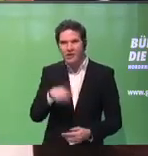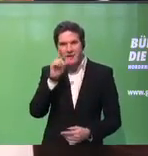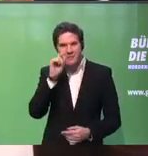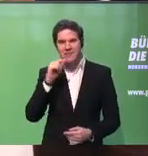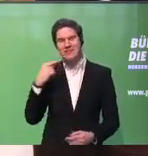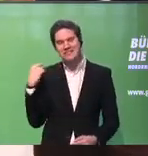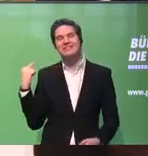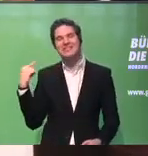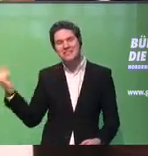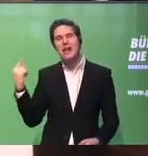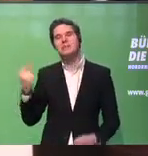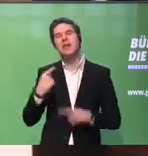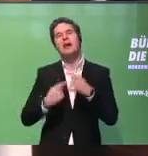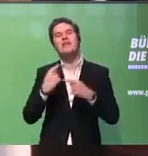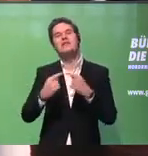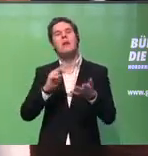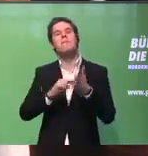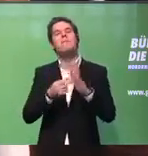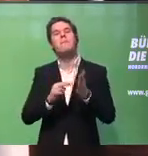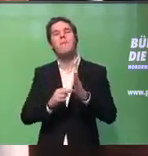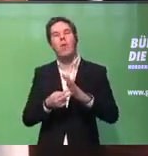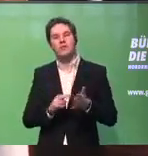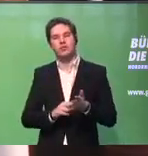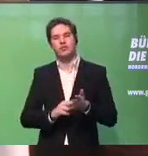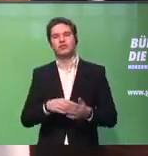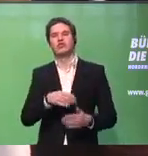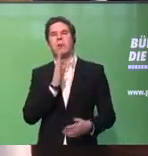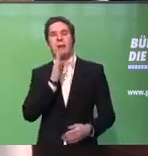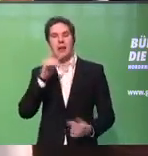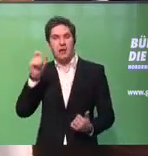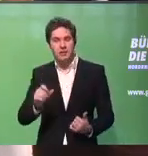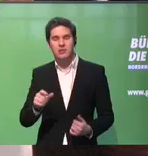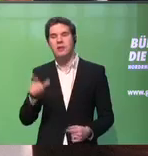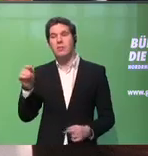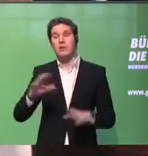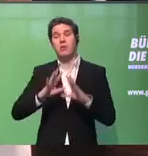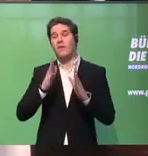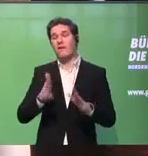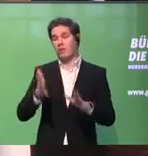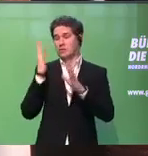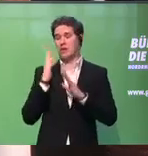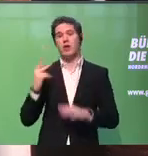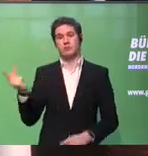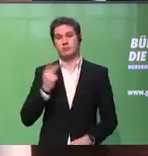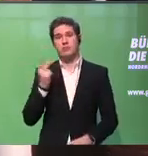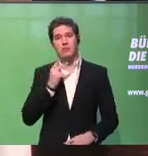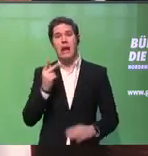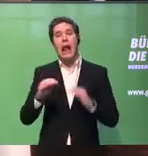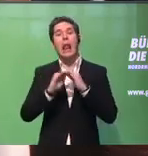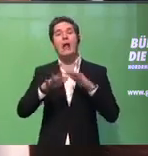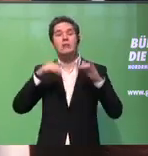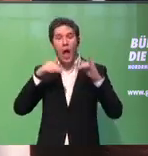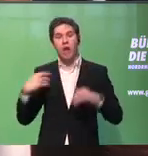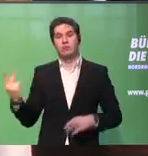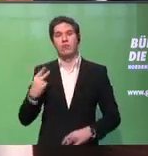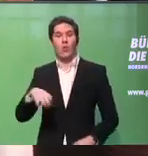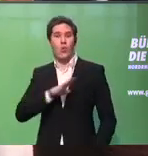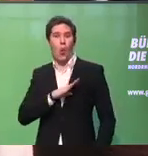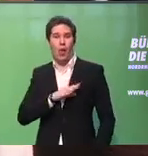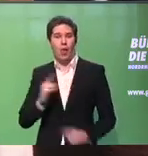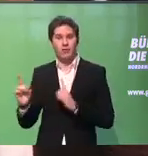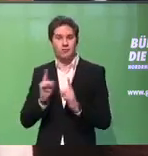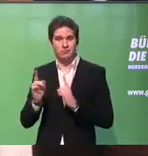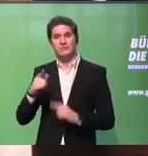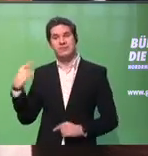Entwicklungspolitische Sprecherin für uns im Bundestag. Da vor 10 Jahren waren wir auch Kolleginnen im Landtag. Da hast du auch eine